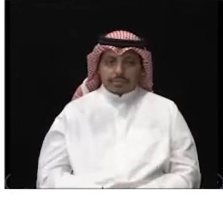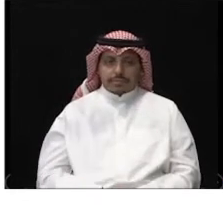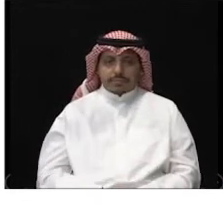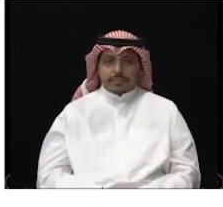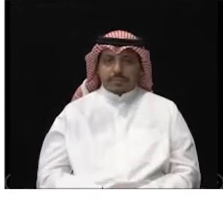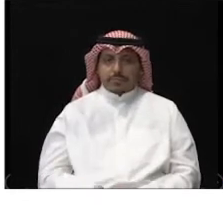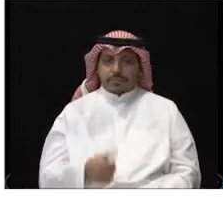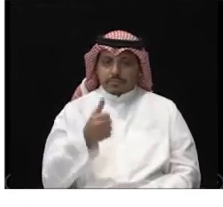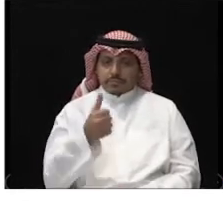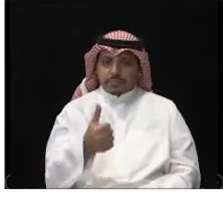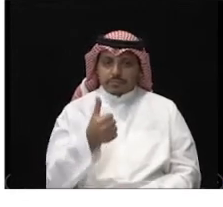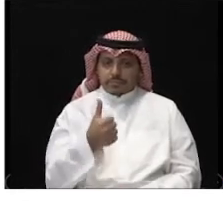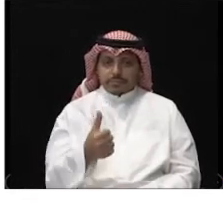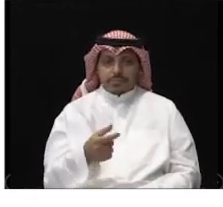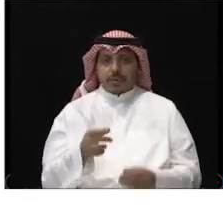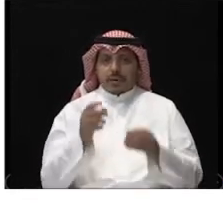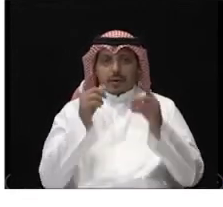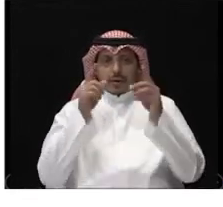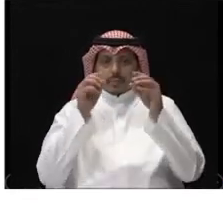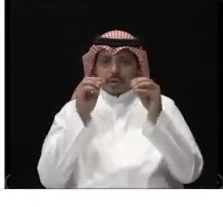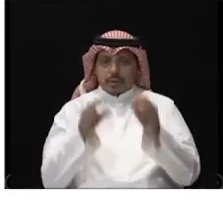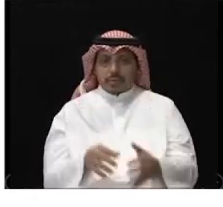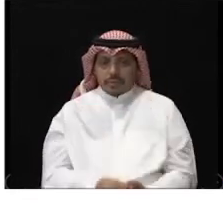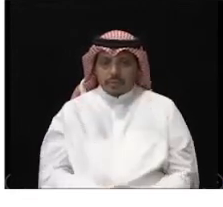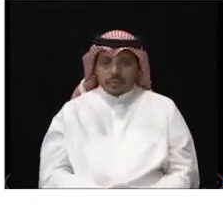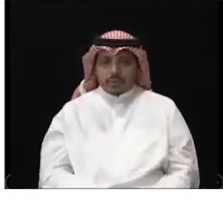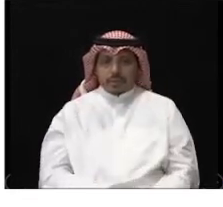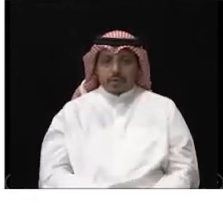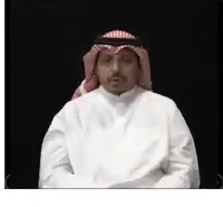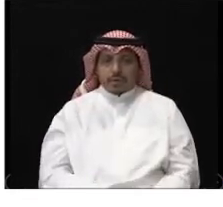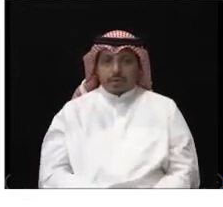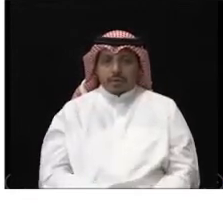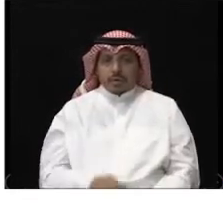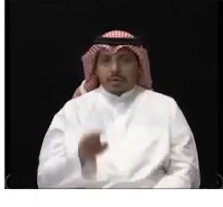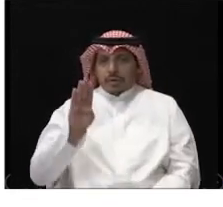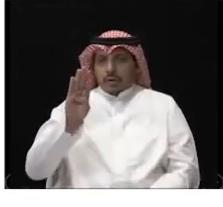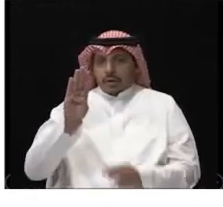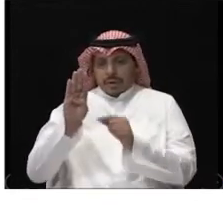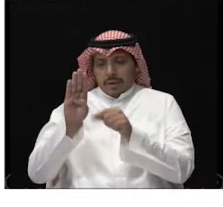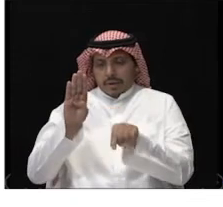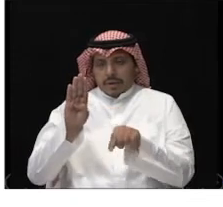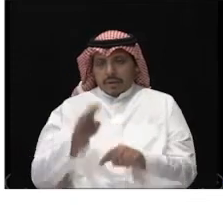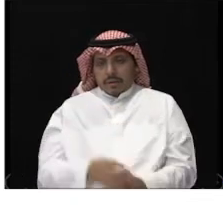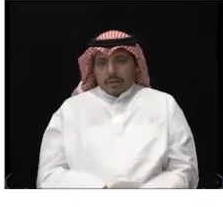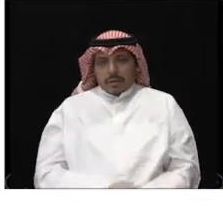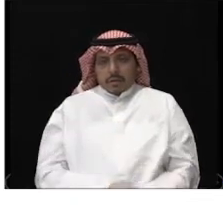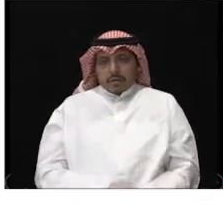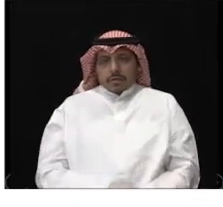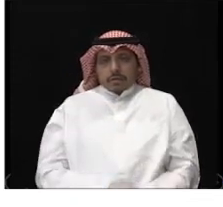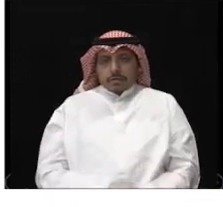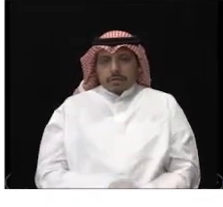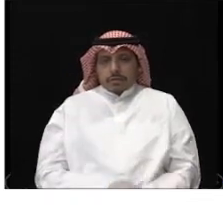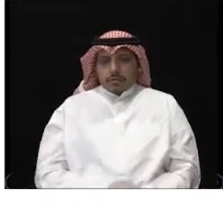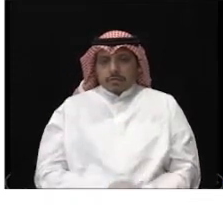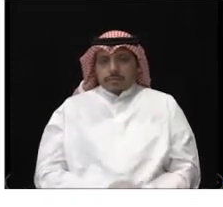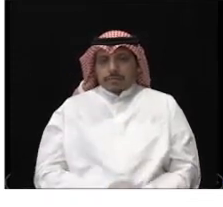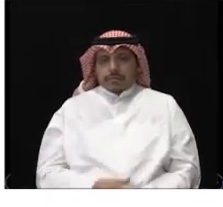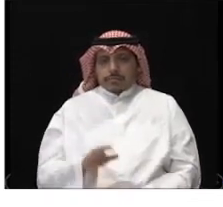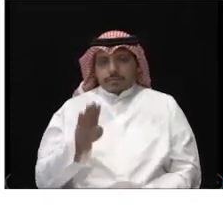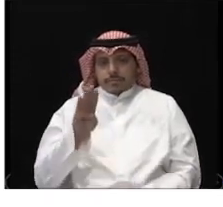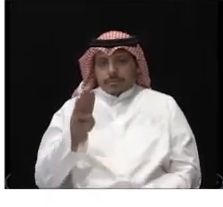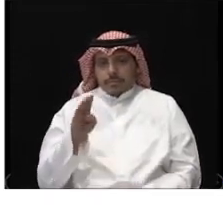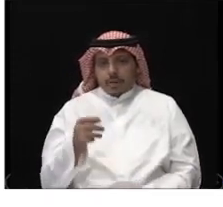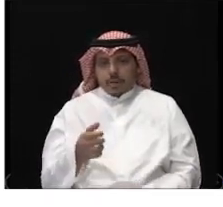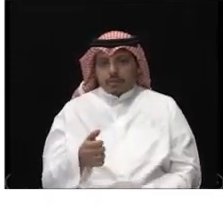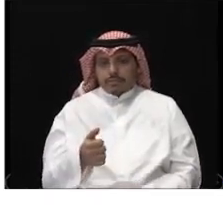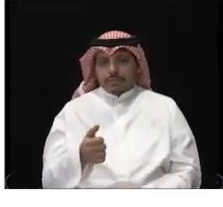هذا حرف المد وقبله حرف مكسور، وهذا نسميه الحرف الممدود، دائما الحرف الذي قبل المد